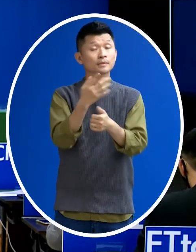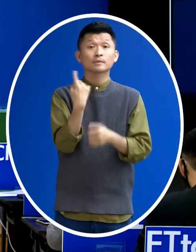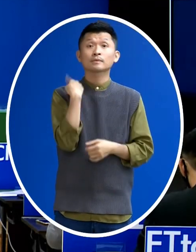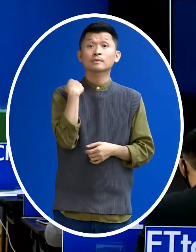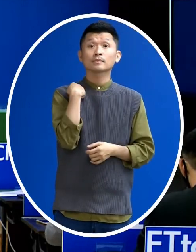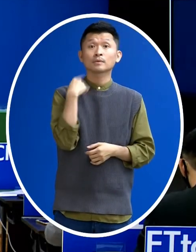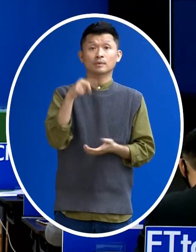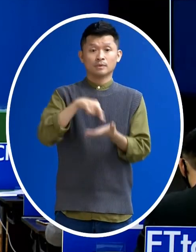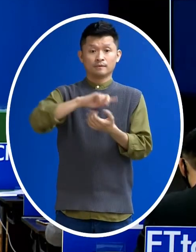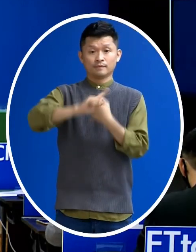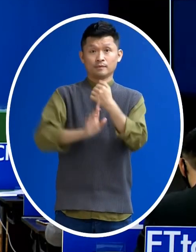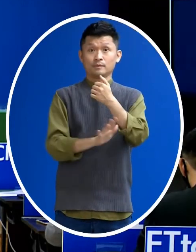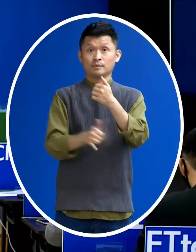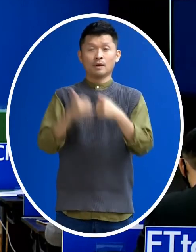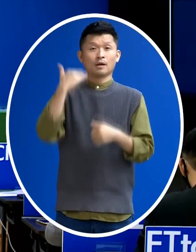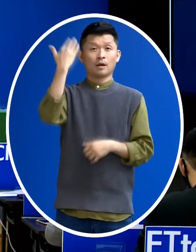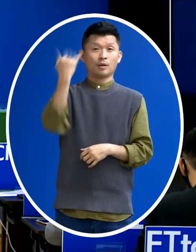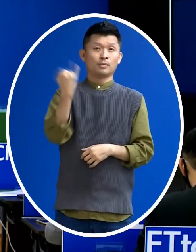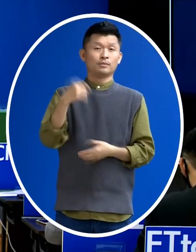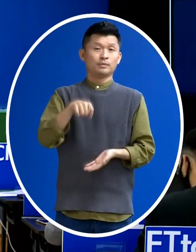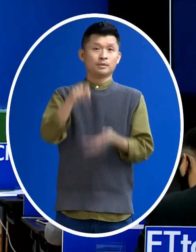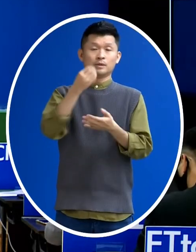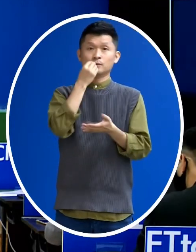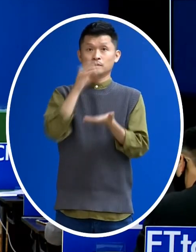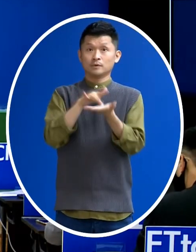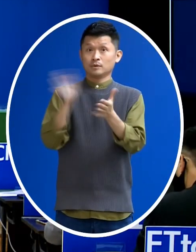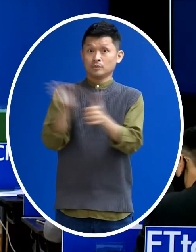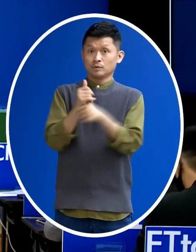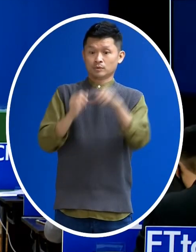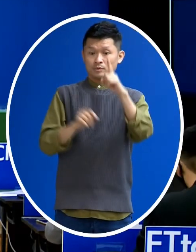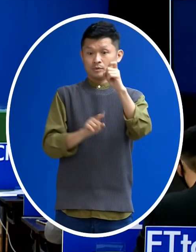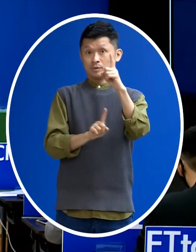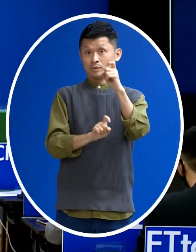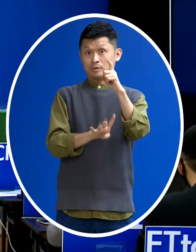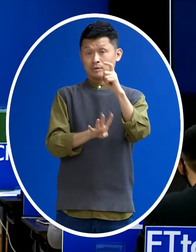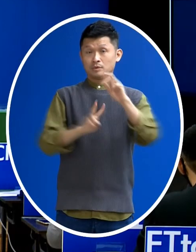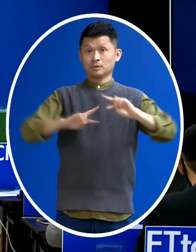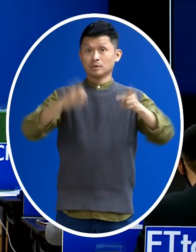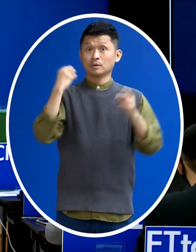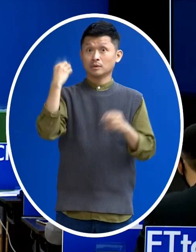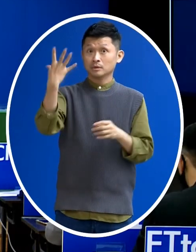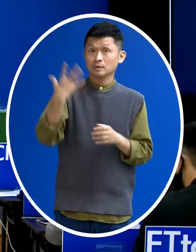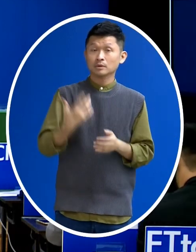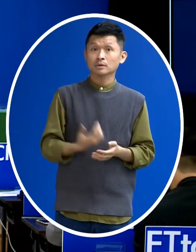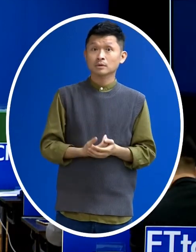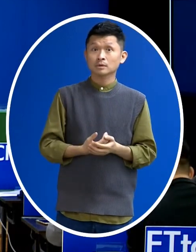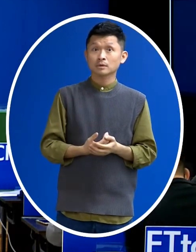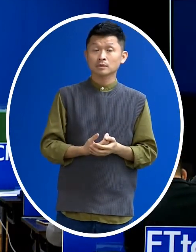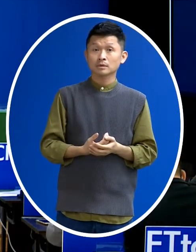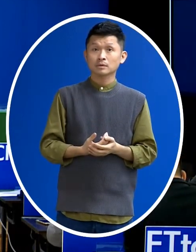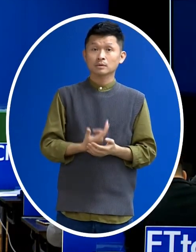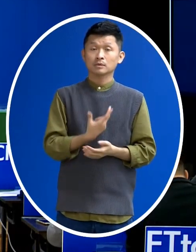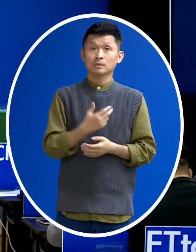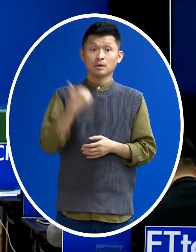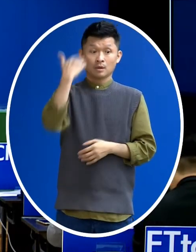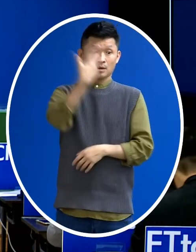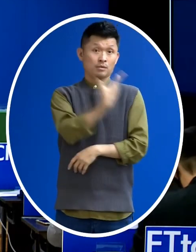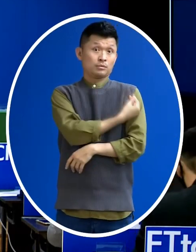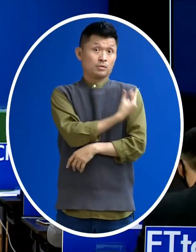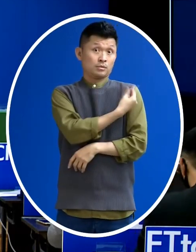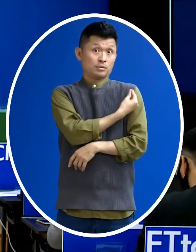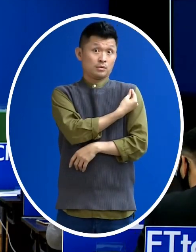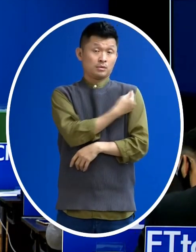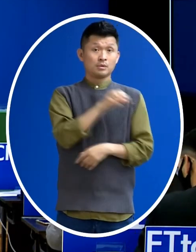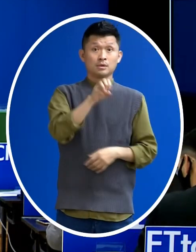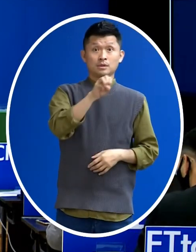委员好，想请问一下，就是说昨天有立委高虹安在讲说，食药署11月14号最后更新放行的剂量，高